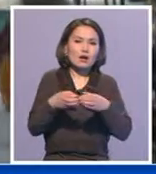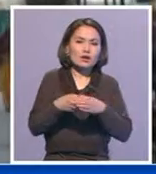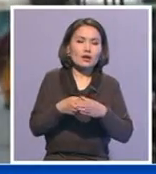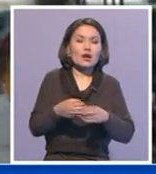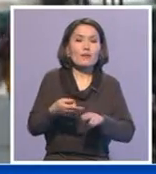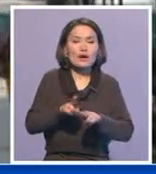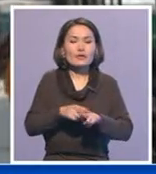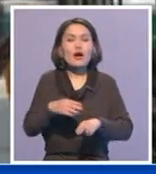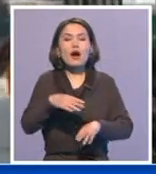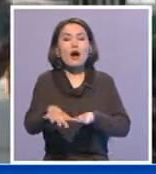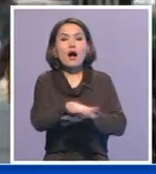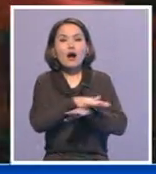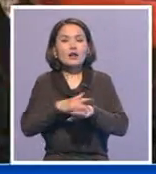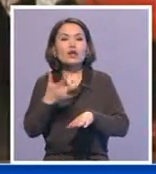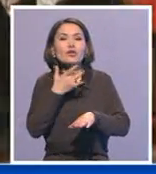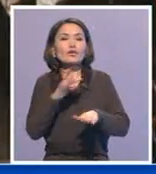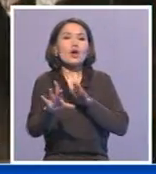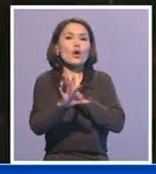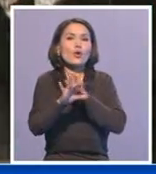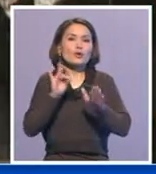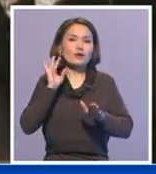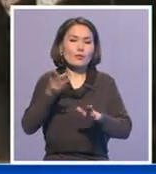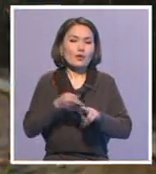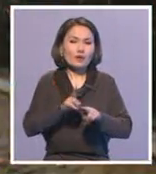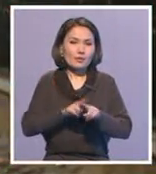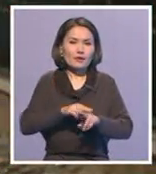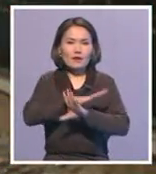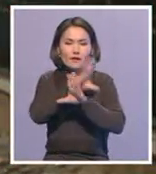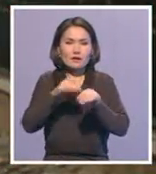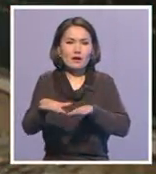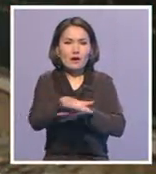құрамында ұлт бұл көп, екіншісінің халық алдындағы бедел кейін кездері төмендеп барады.